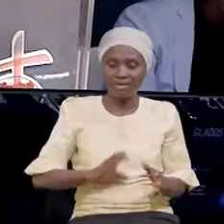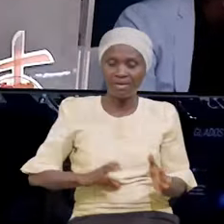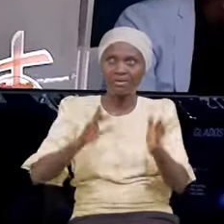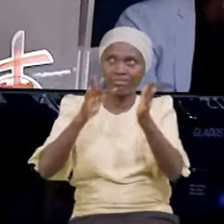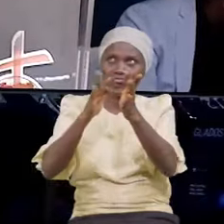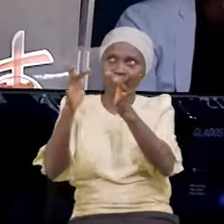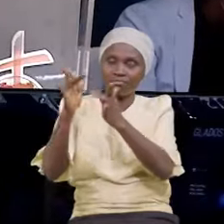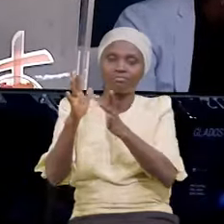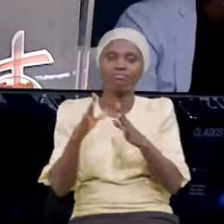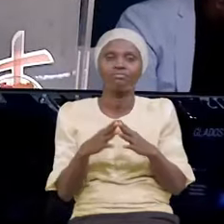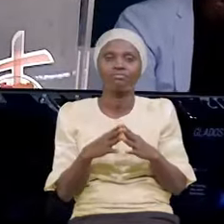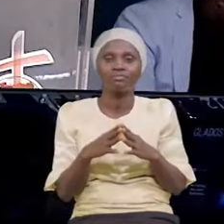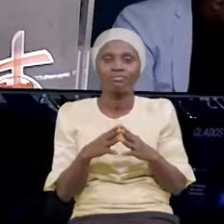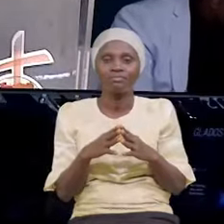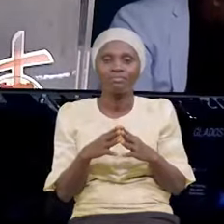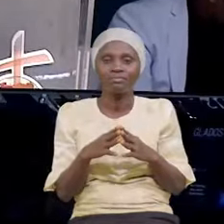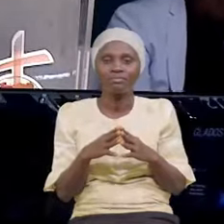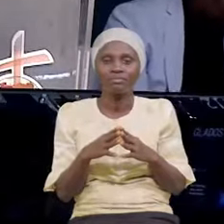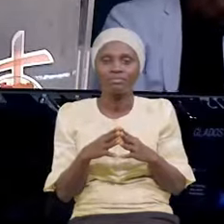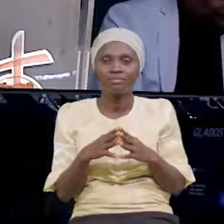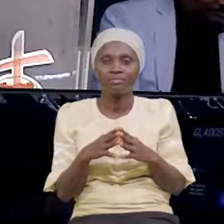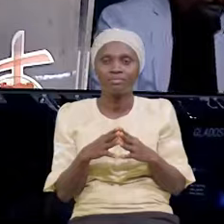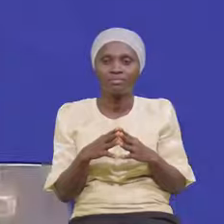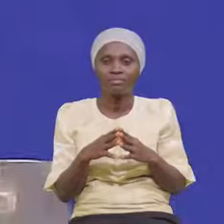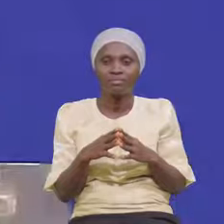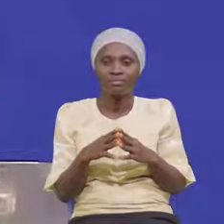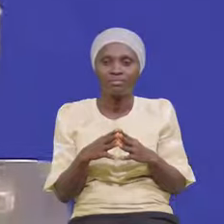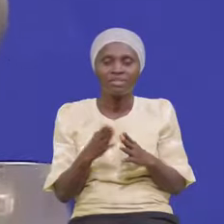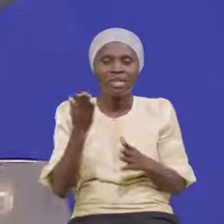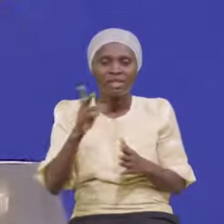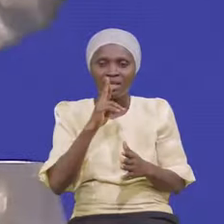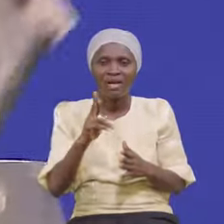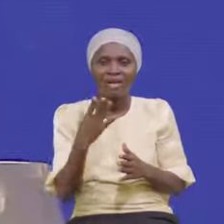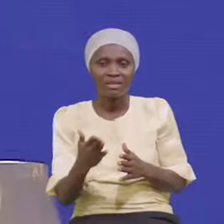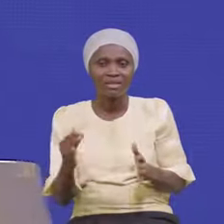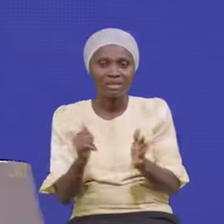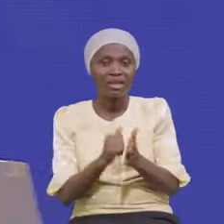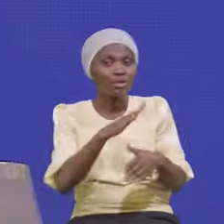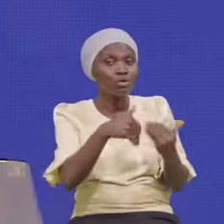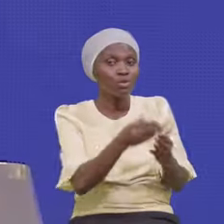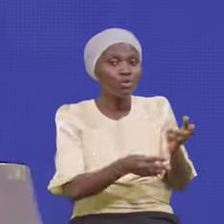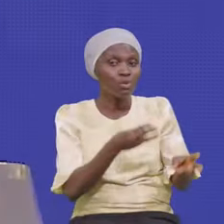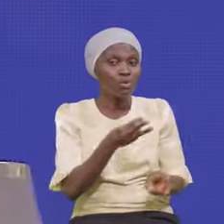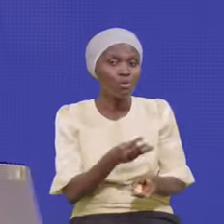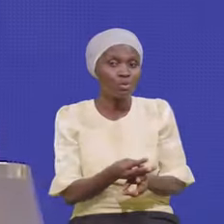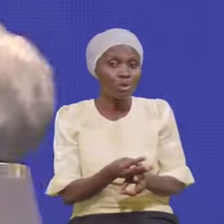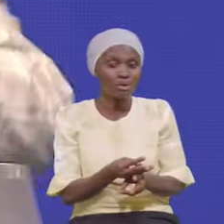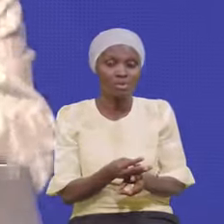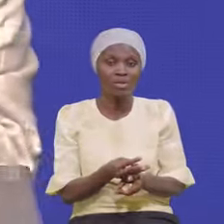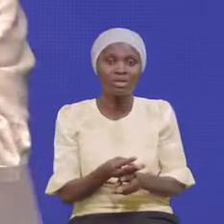ఆ యొక్క వ్యక్తి నరుడైన యేసు. There are things that the whole world shares